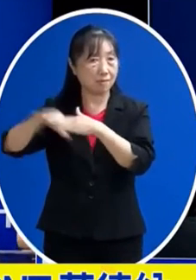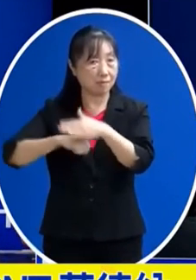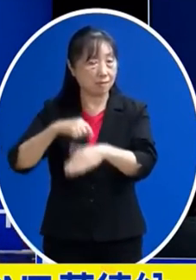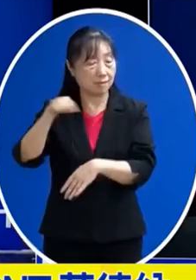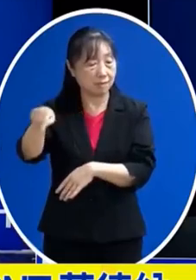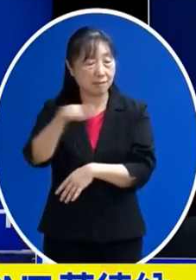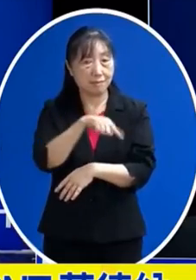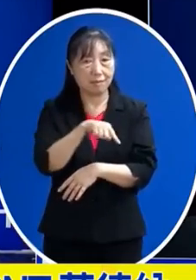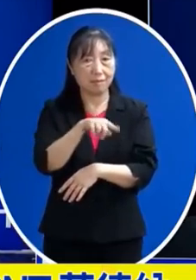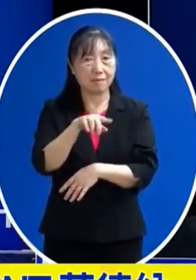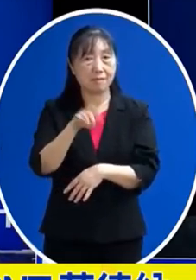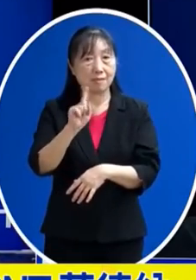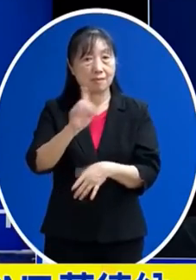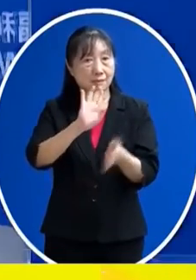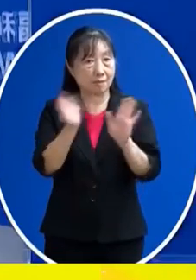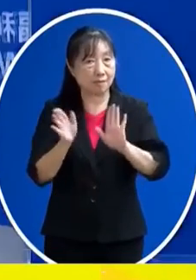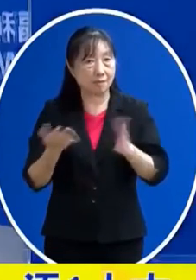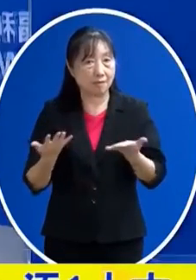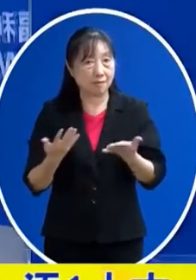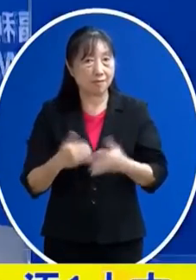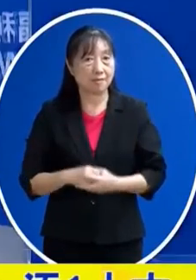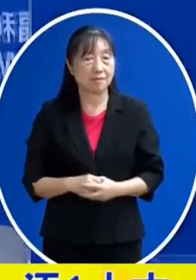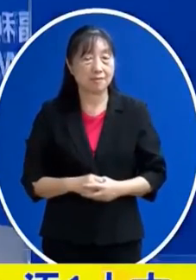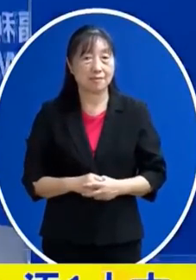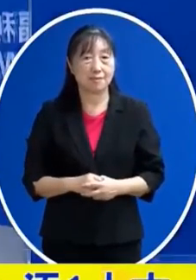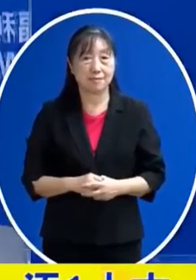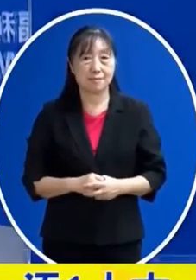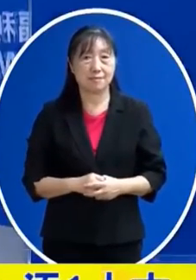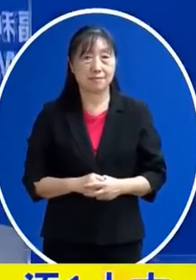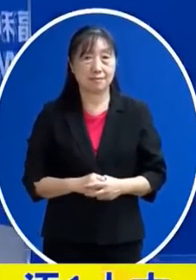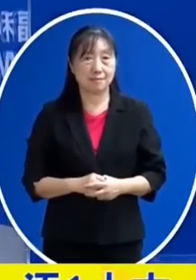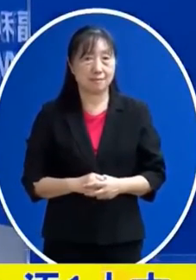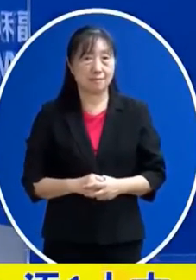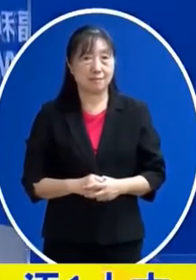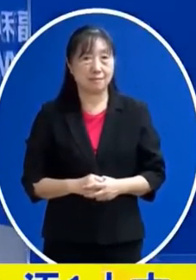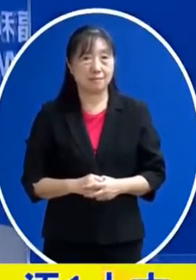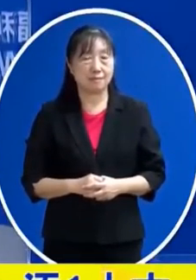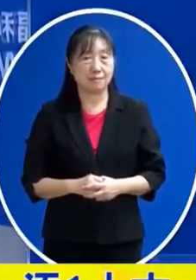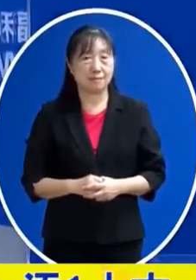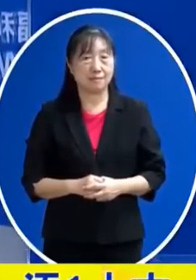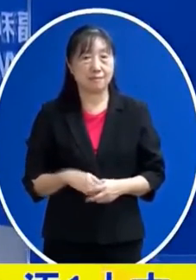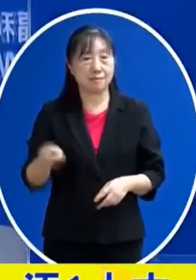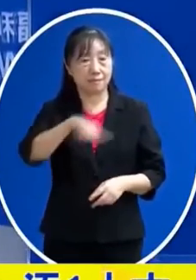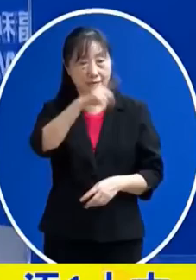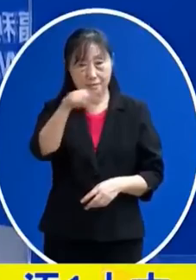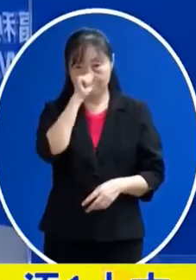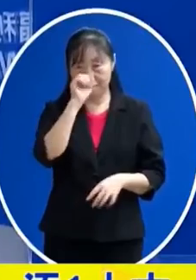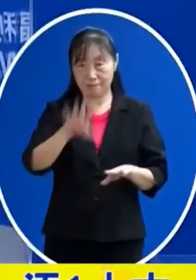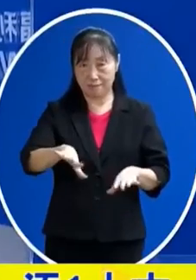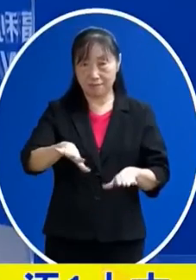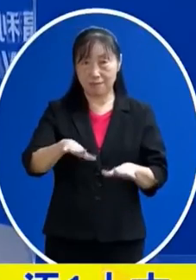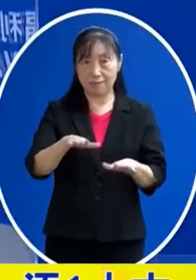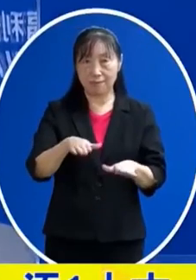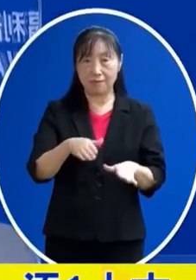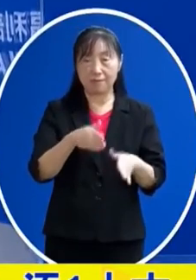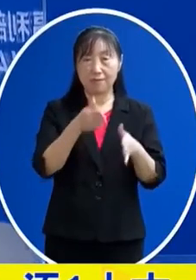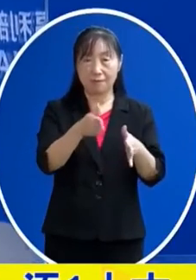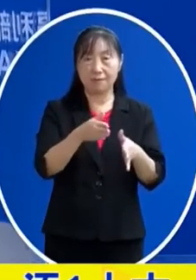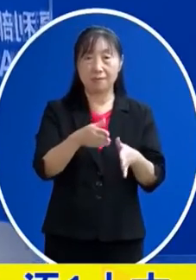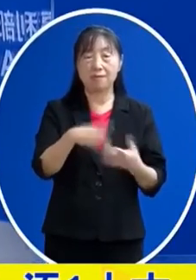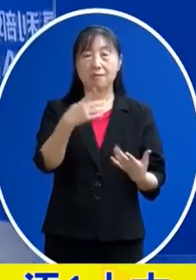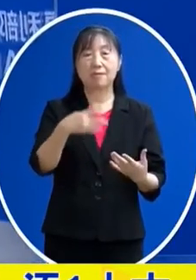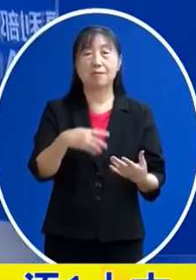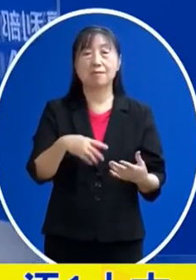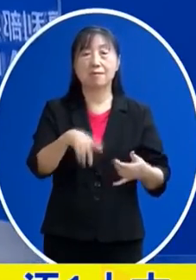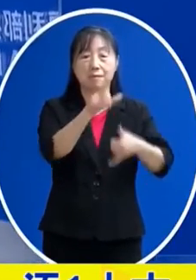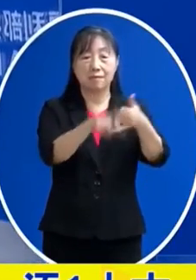移入的定序的部分。 好，大家好，我先说明那个我们国际航空机